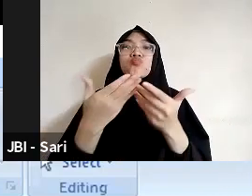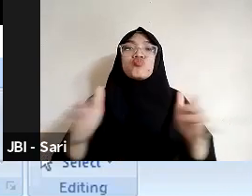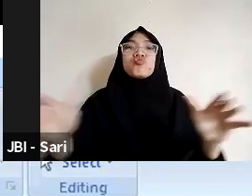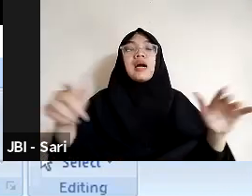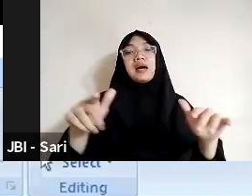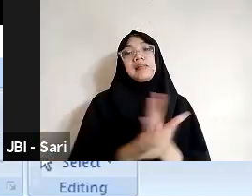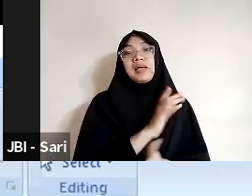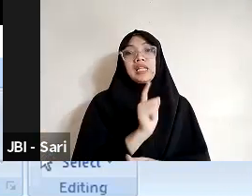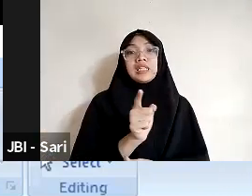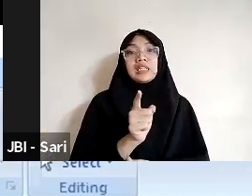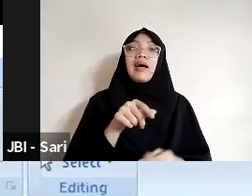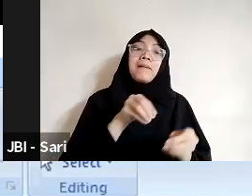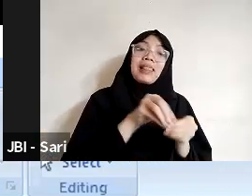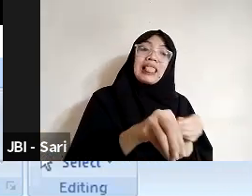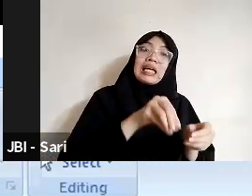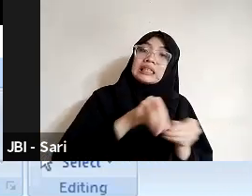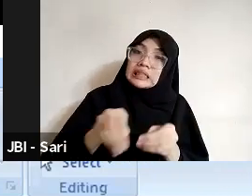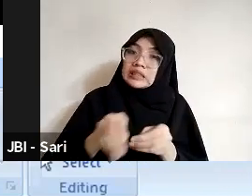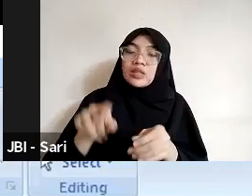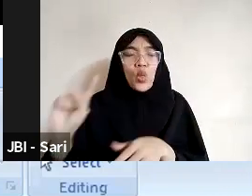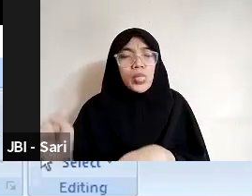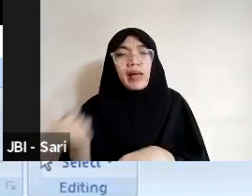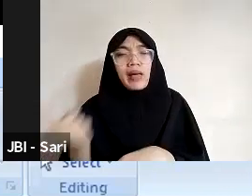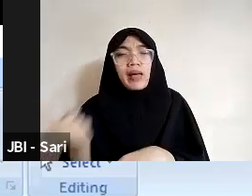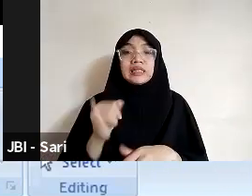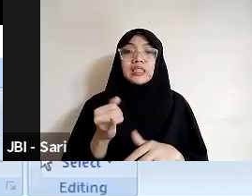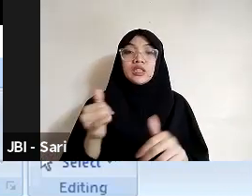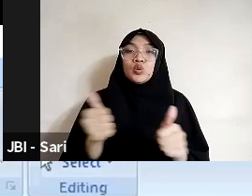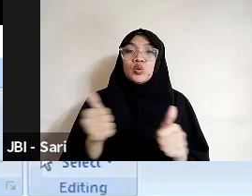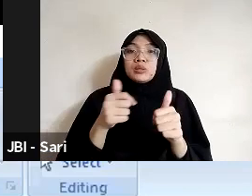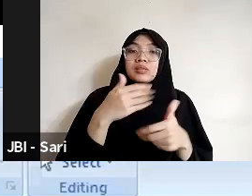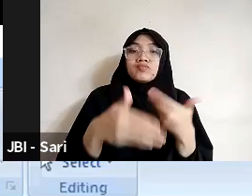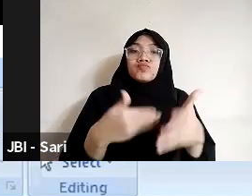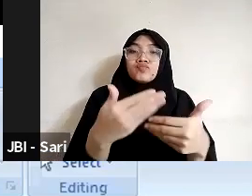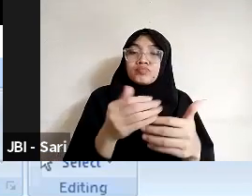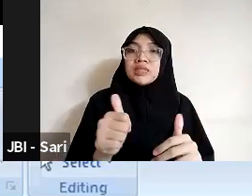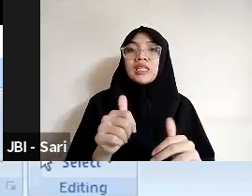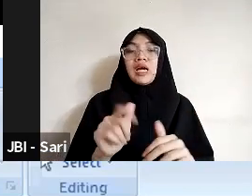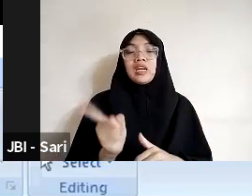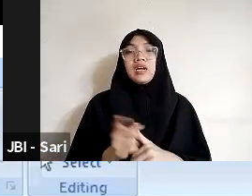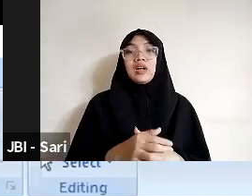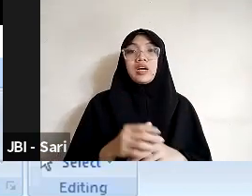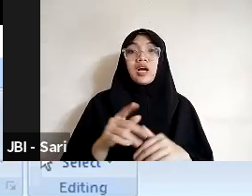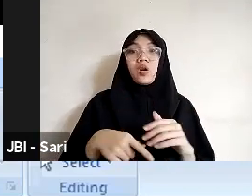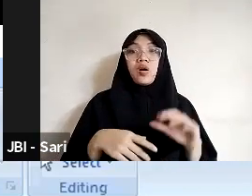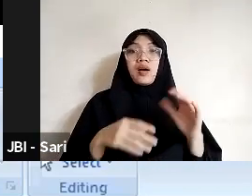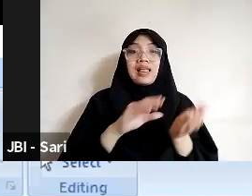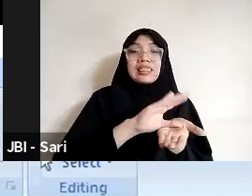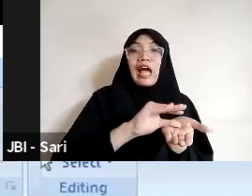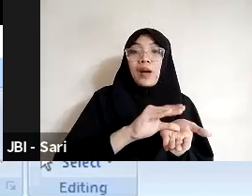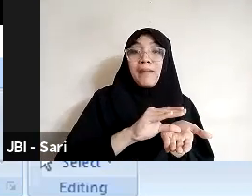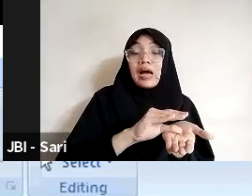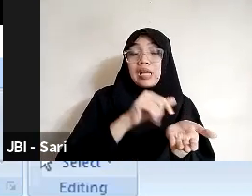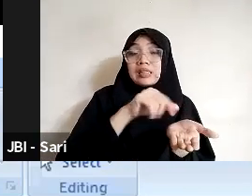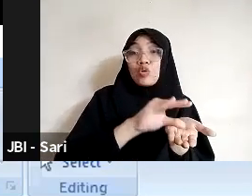kita utamakan supaya subsisten itu kemudian terjadi. Nah, kalau bakso tahu itu hanya tambahan saja. Bakso